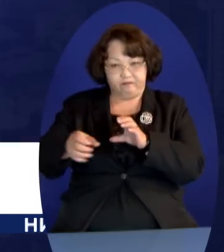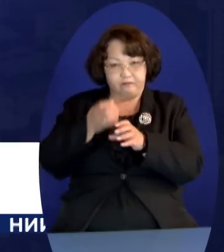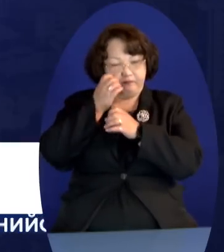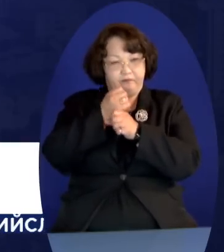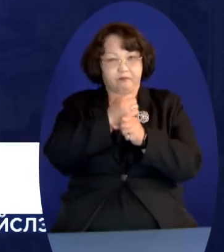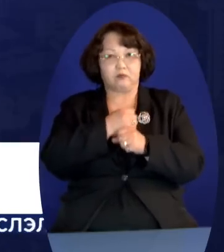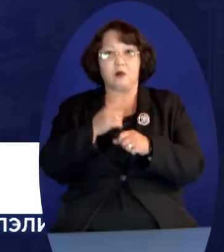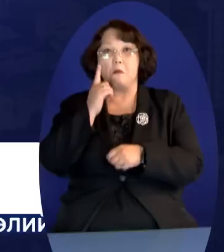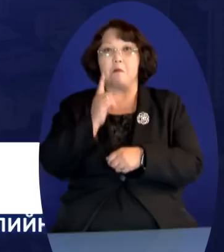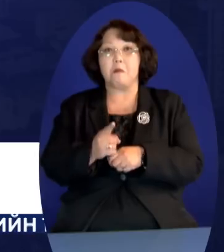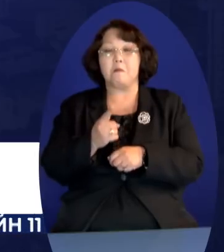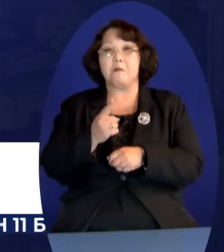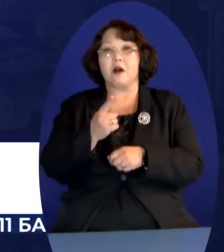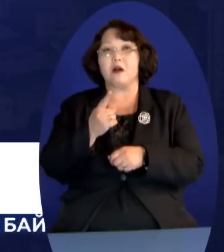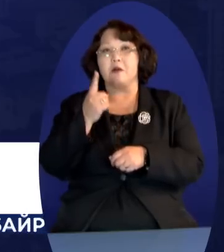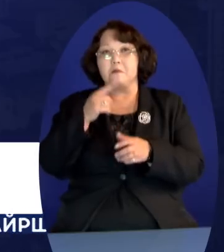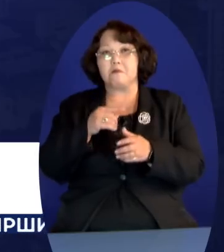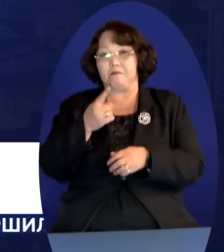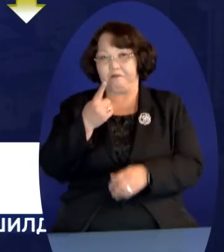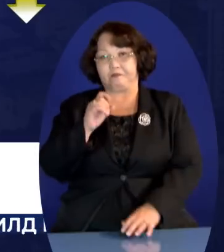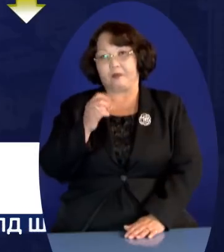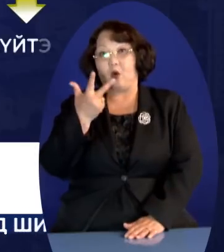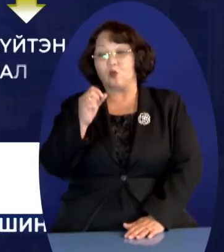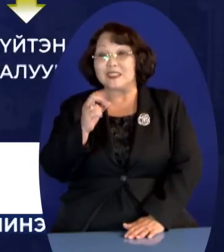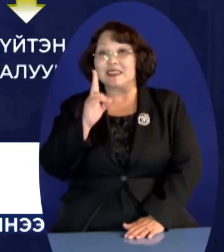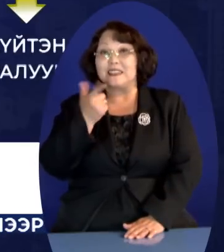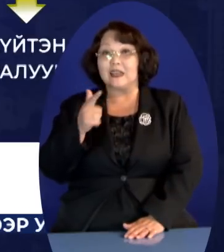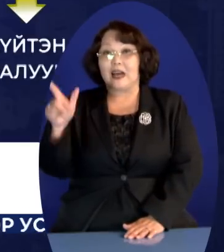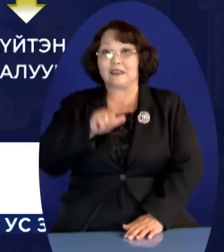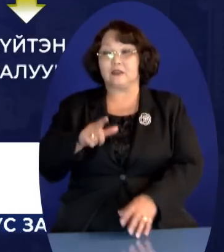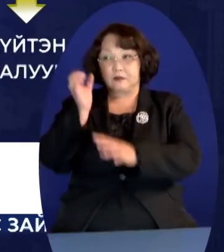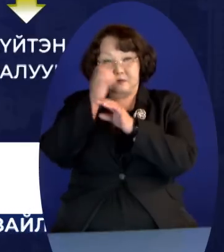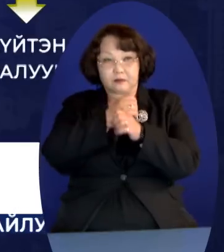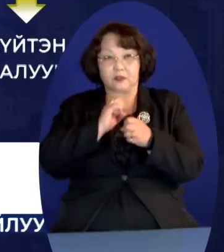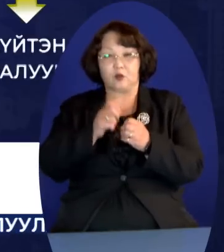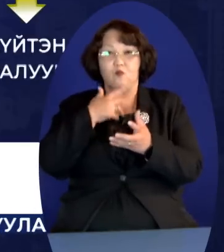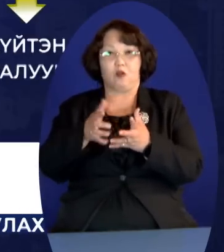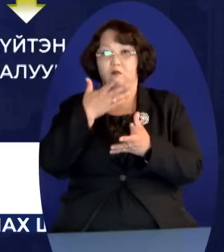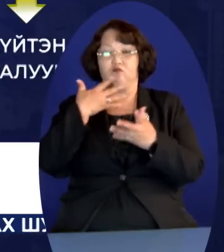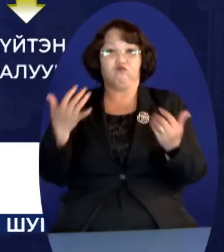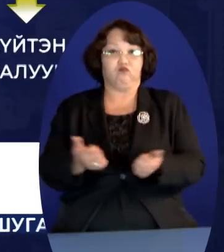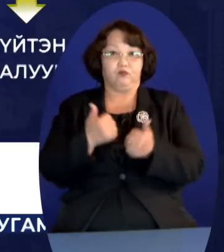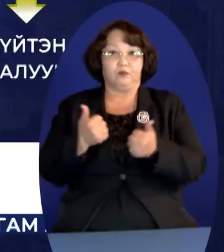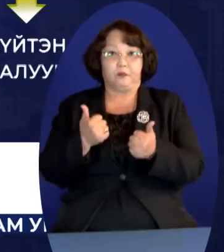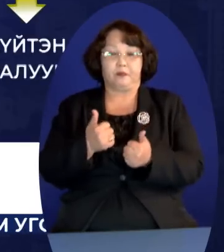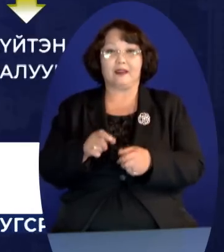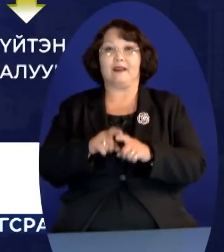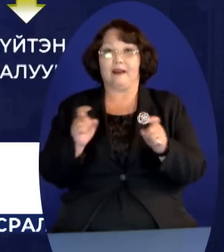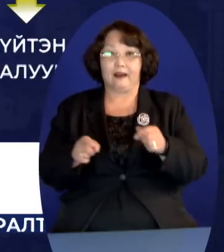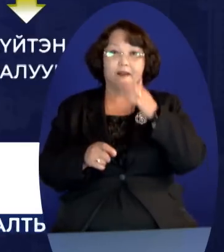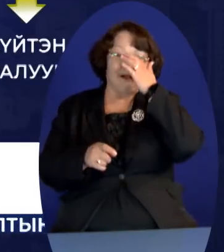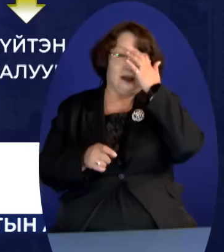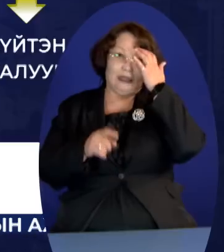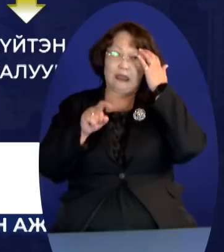байдлаар 1030 цэгт шинжилгээ хийхэд бохирдол байхгүй байна гэсэн ийм үзүүлэлт гарсан. За харин зэвтэй